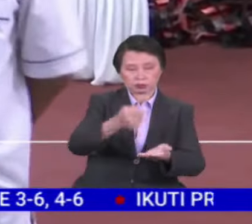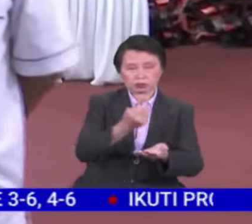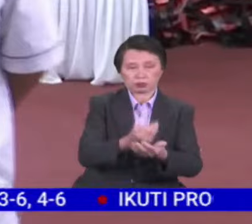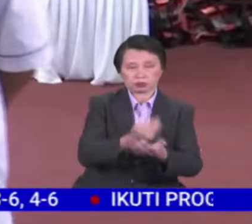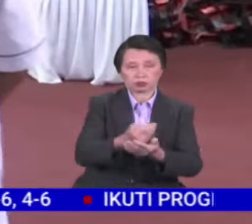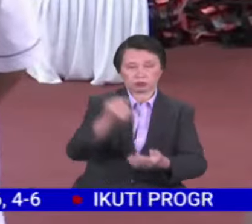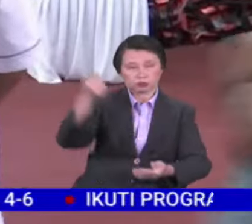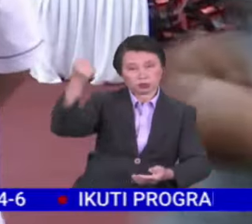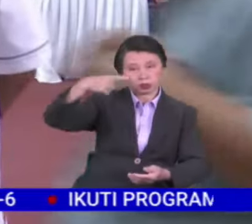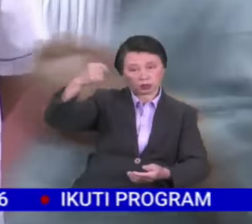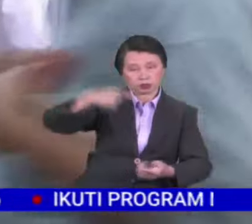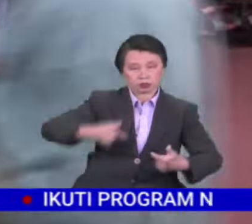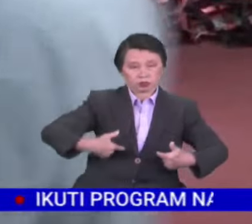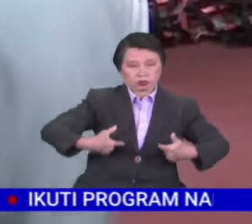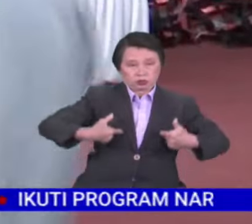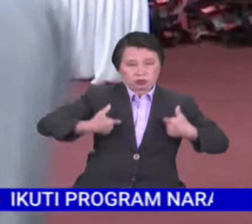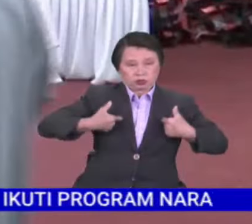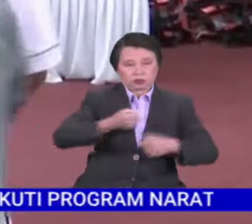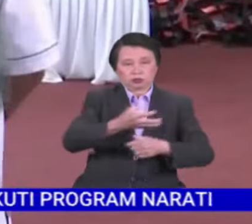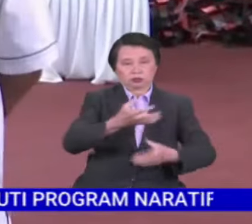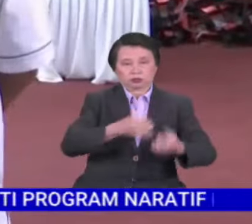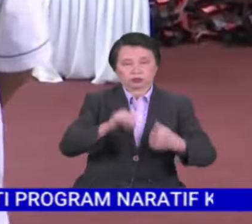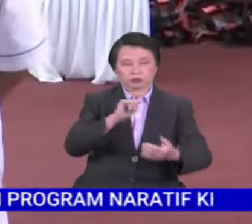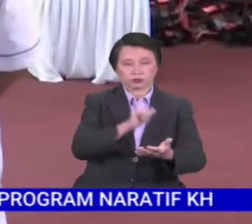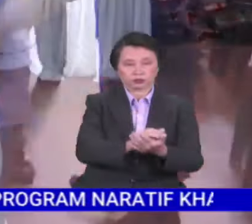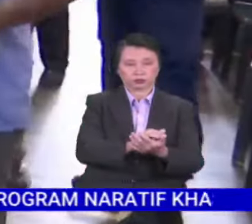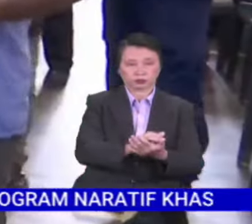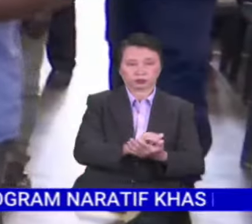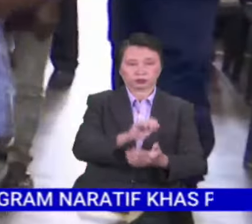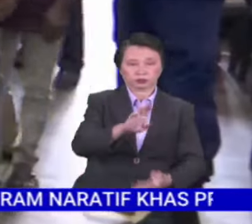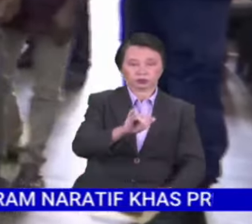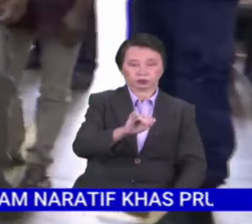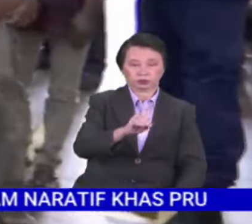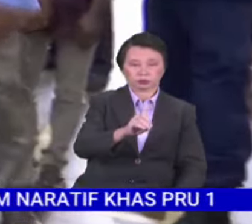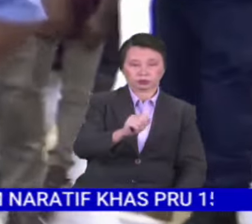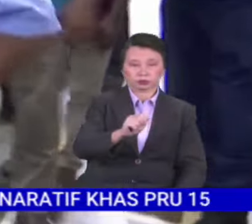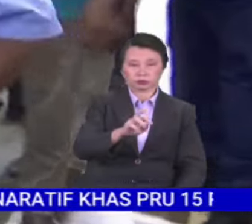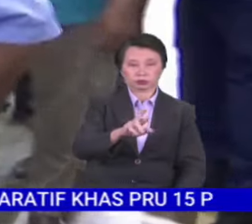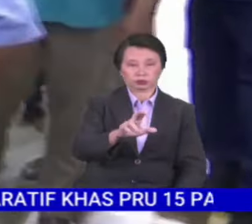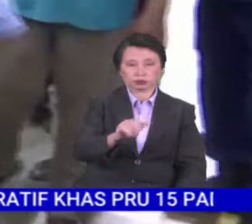sara hidup kepada nelayan di Kompleks Japerun Tangga Bidara.